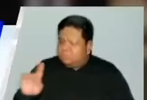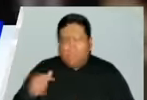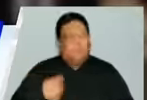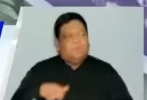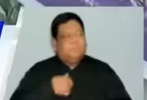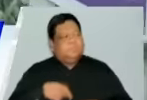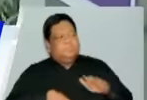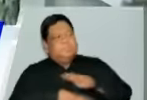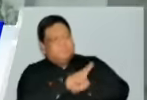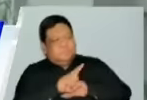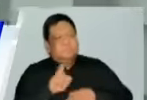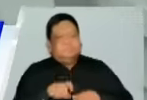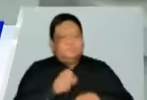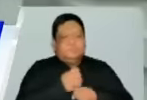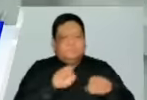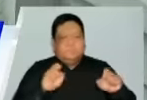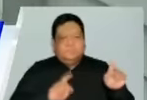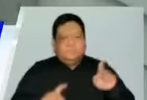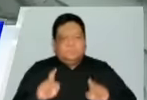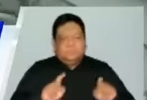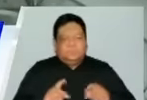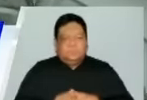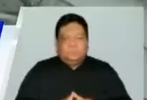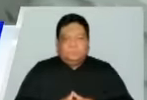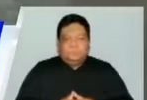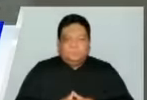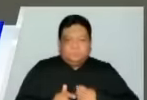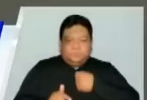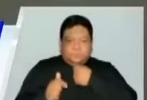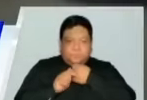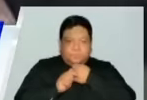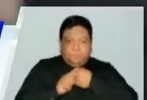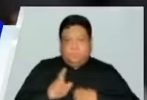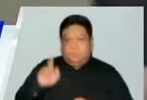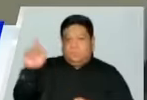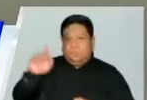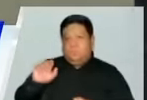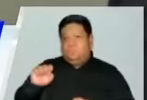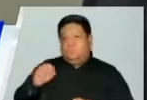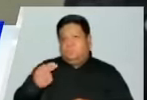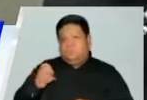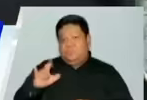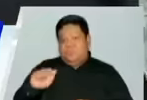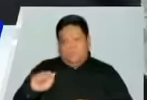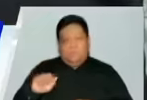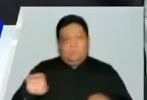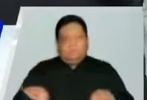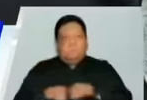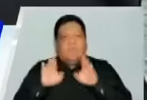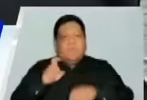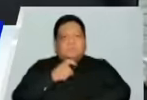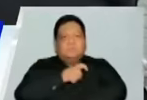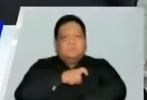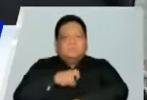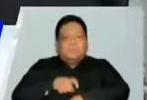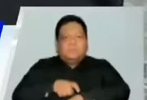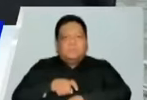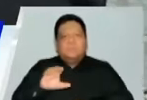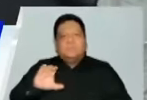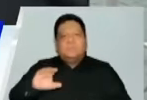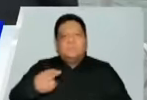tao. Si Sheila Domingo, nakasalang sa kanyang chemotherapy session ng maganap ang sunog. Kinalabas na kami dahil